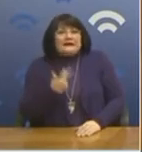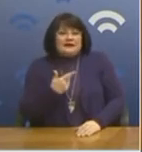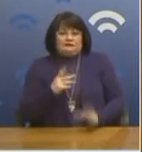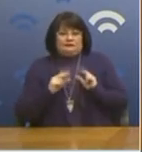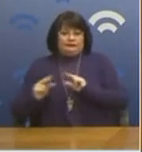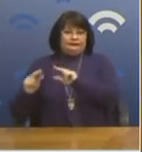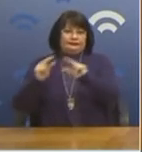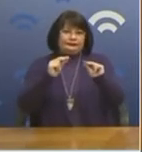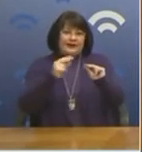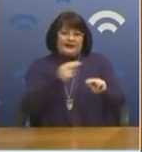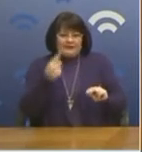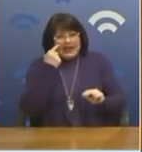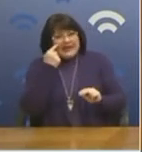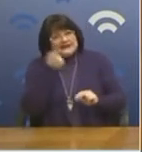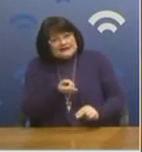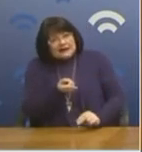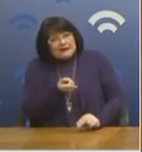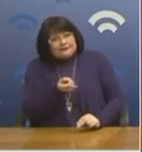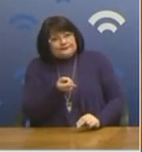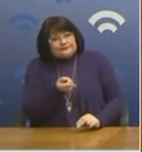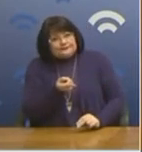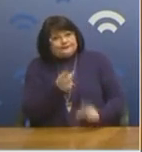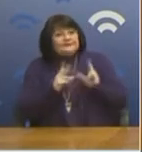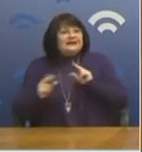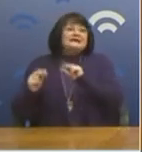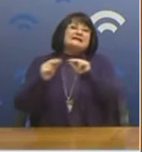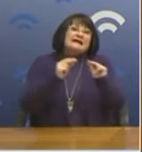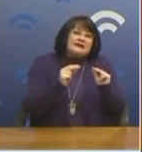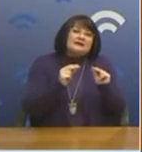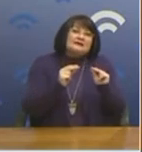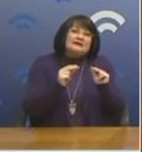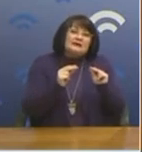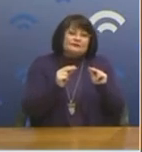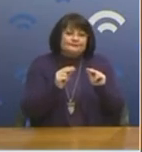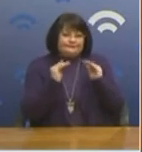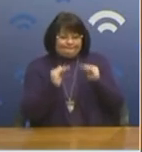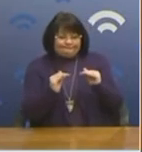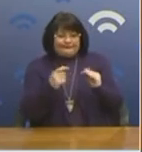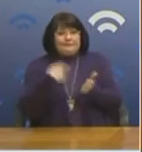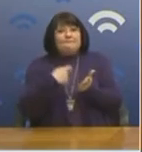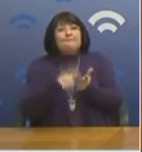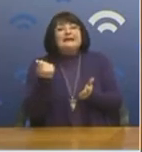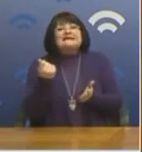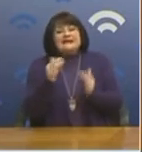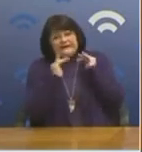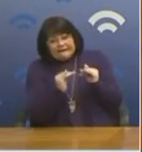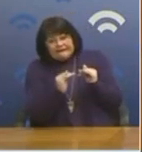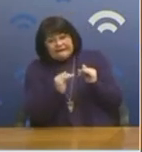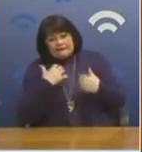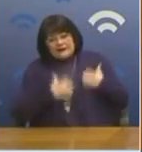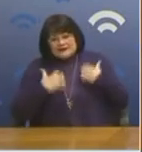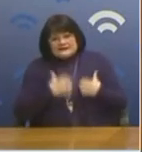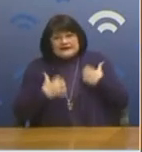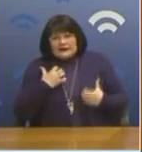έχετε παρακολουθήσει? Έχετε παρακολουθήσει τη συζήτηση για τη στασιμότητα των μισθών που ανησυχεί ακόμα